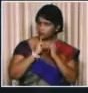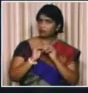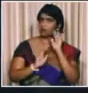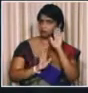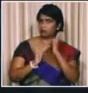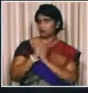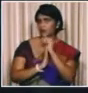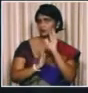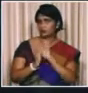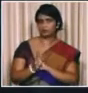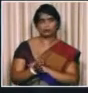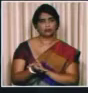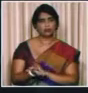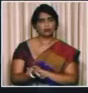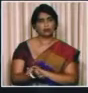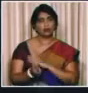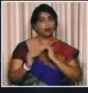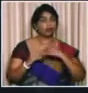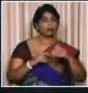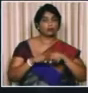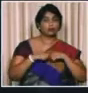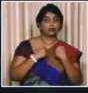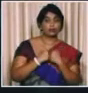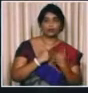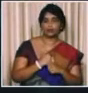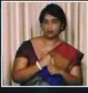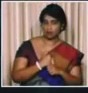අයිතියක් තිබෙනවා ඔහු එළිය කියන සංවිධානය හදාගෙන